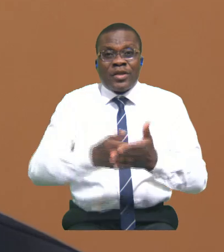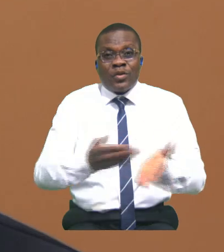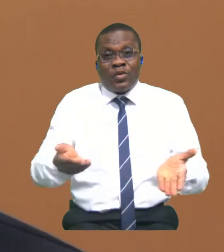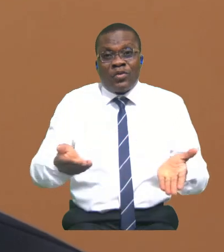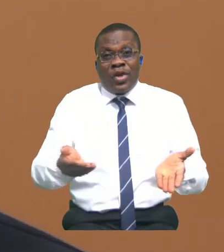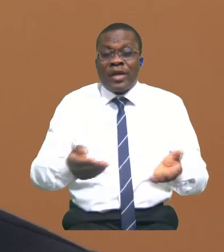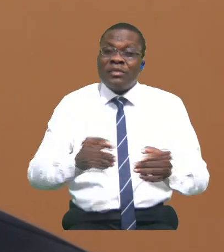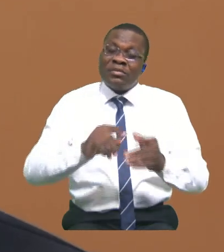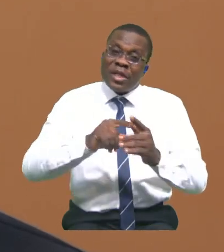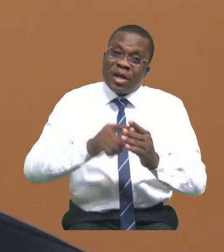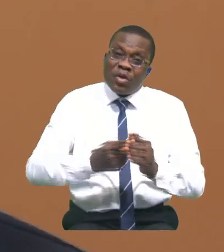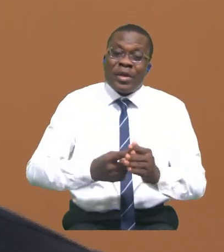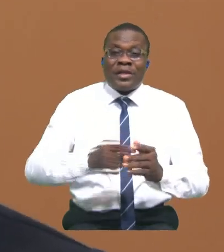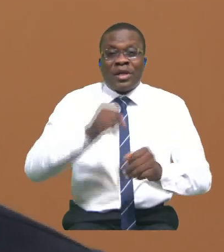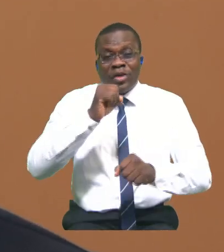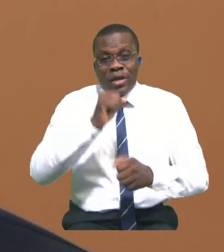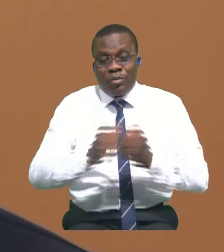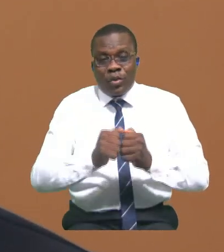as